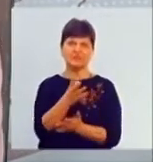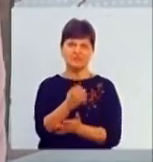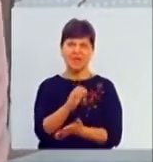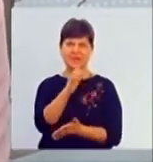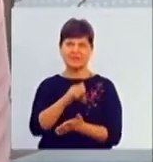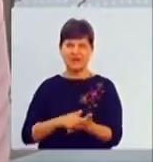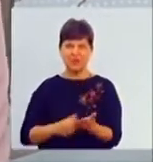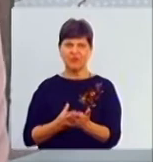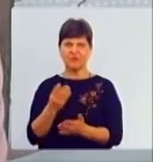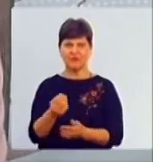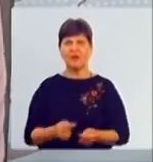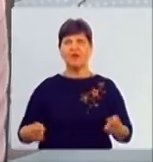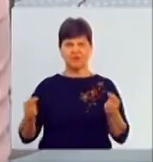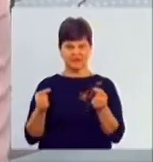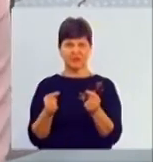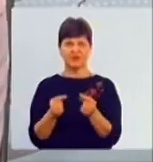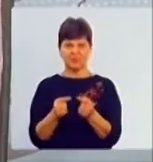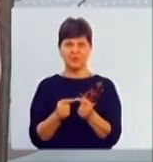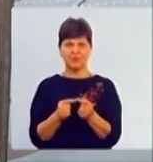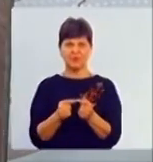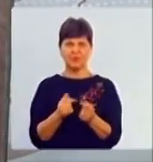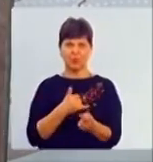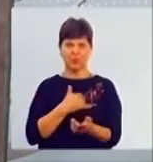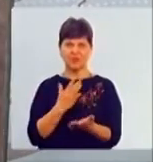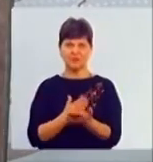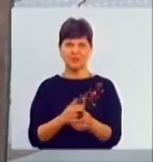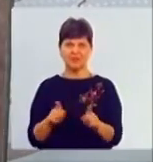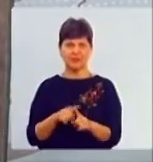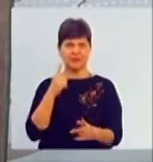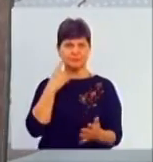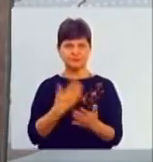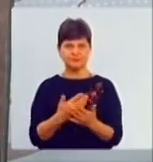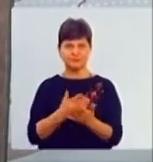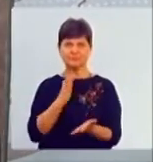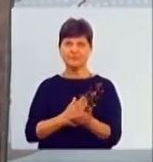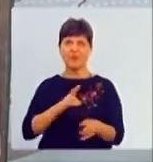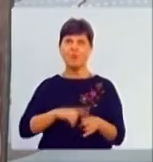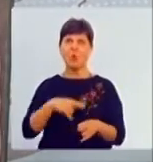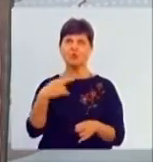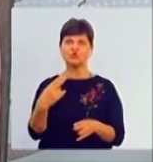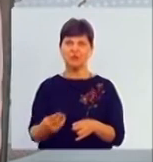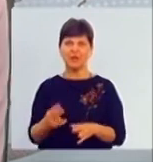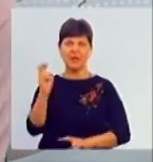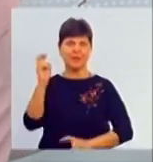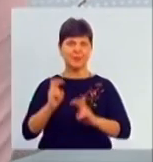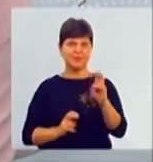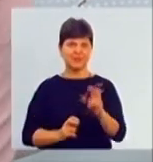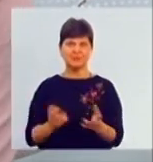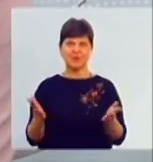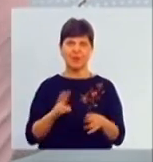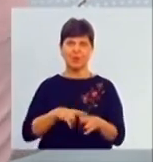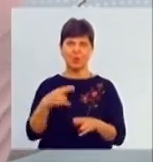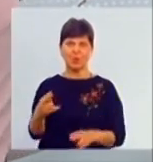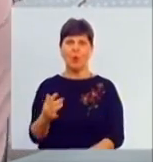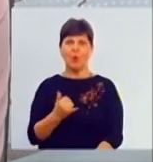внески, відповідним чином, от у нас є такий приклад, у нас є боржник, підприємство, яке боргує, і у нас